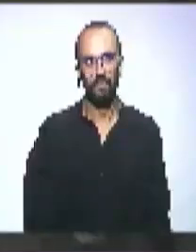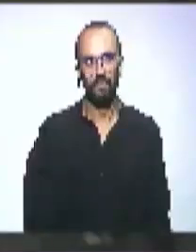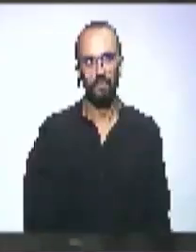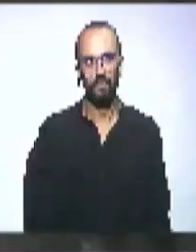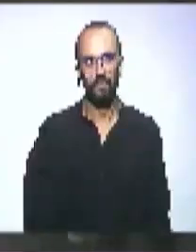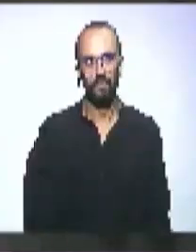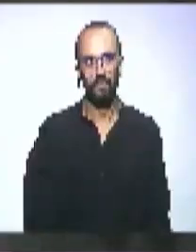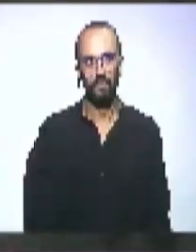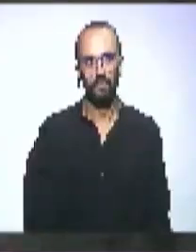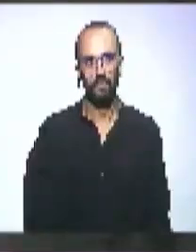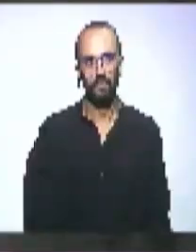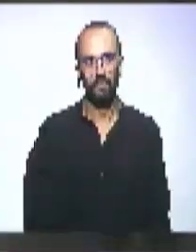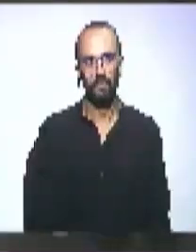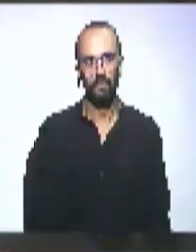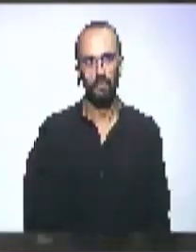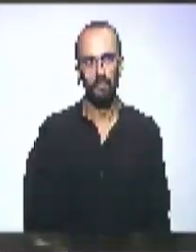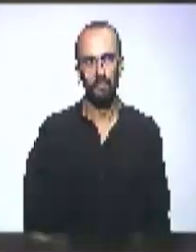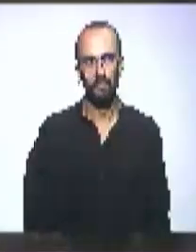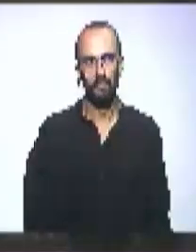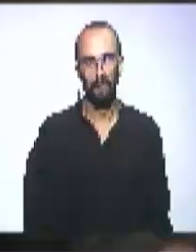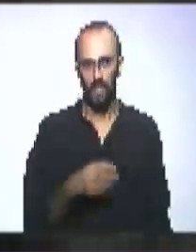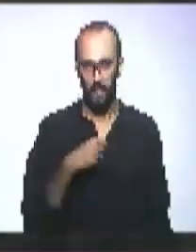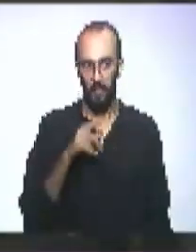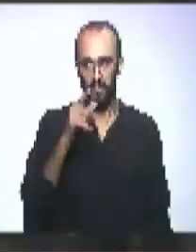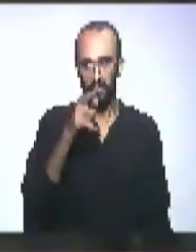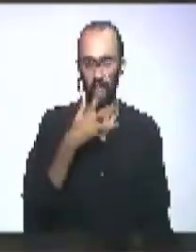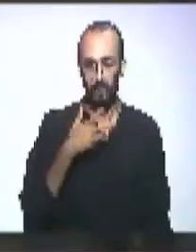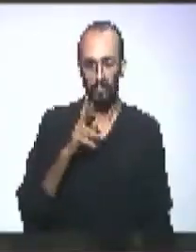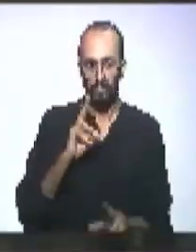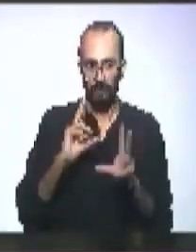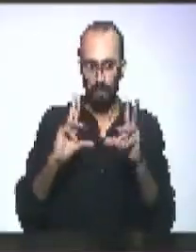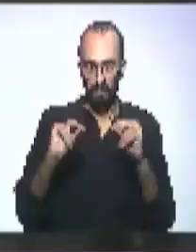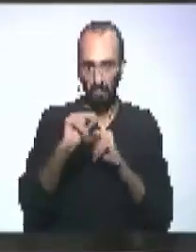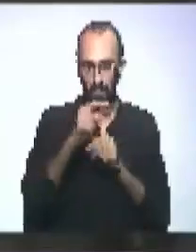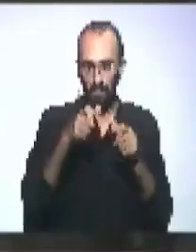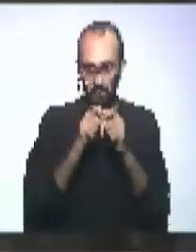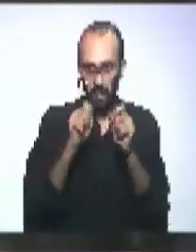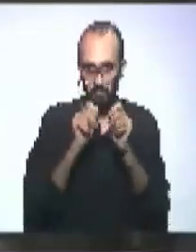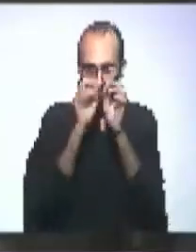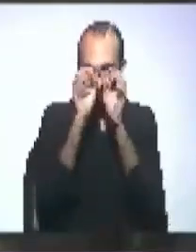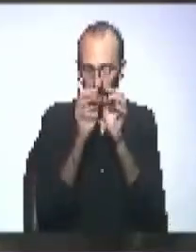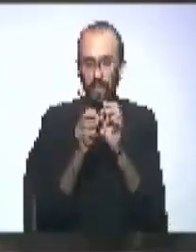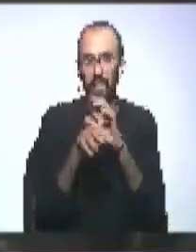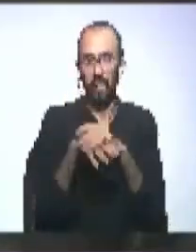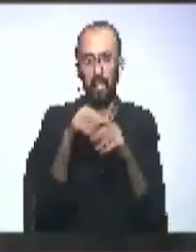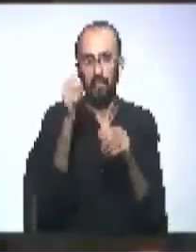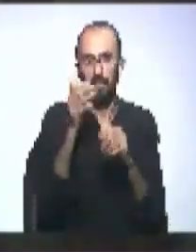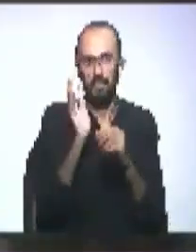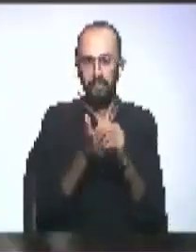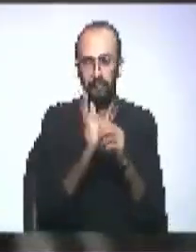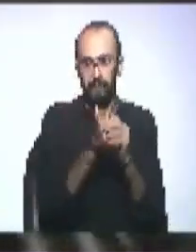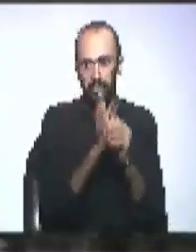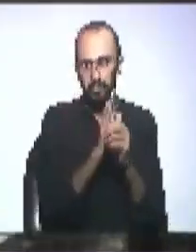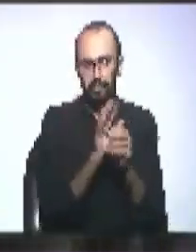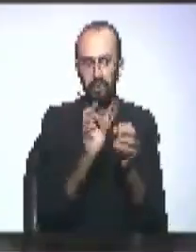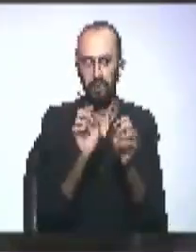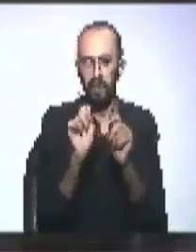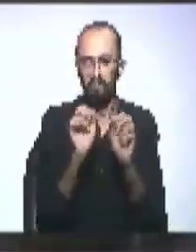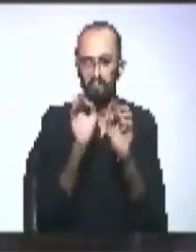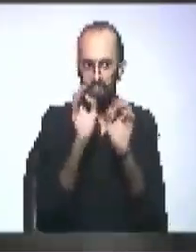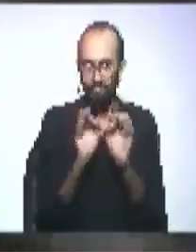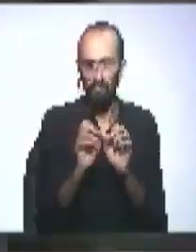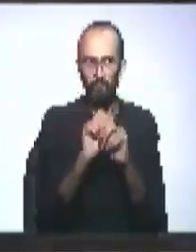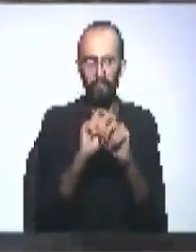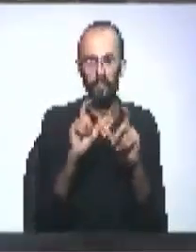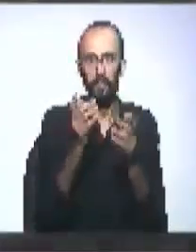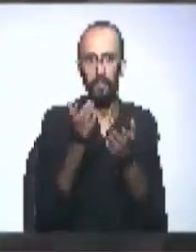برضو اللي حابب ان يطلعوا متساويين في نفس الشكل والحجم نستخدم القطاعه. نستخدم القطاع